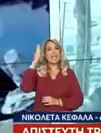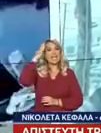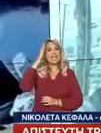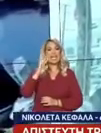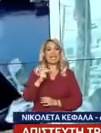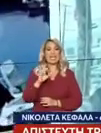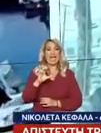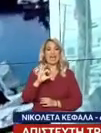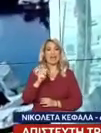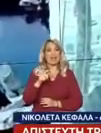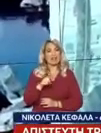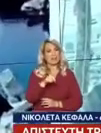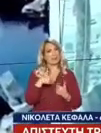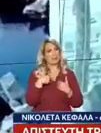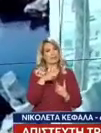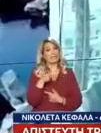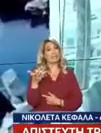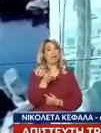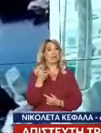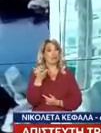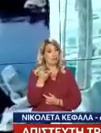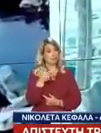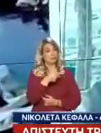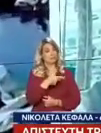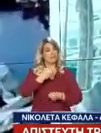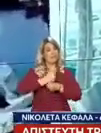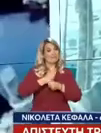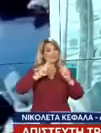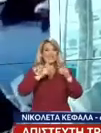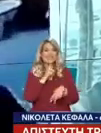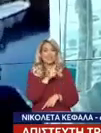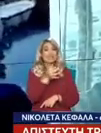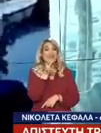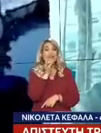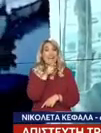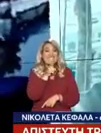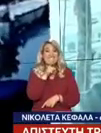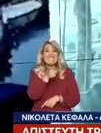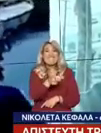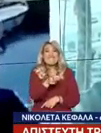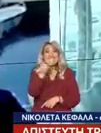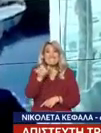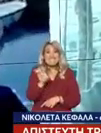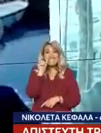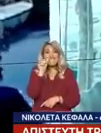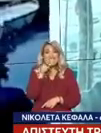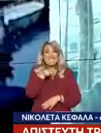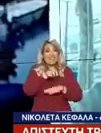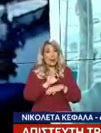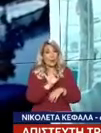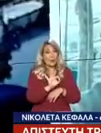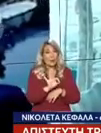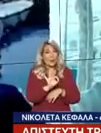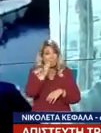που είναι κοντά μας. Είναι υπάλληλος στην καφετέρια, σε αυτή την καφετέρια που καθόταν ο άνθρωπος αυτός. Κυρία